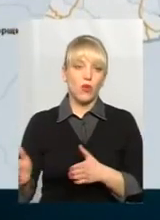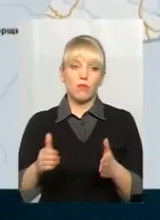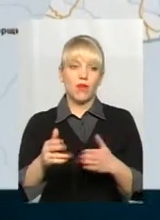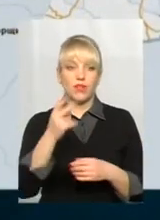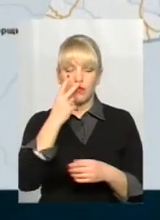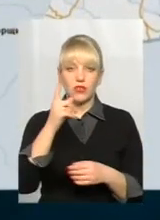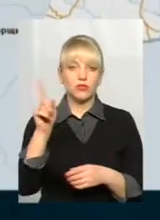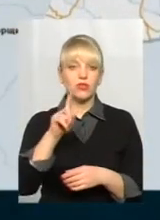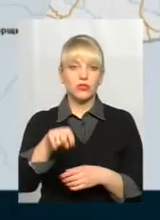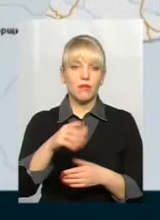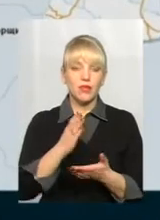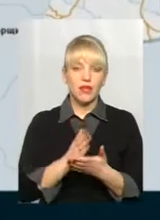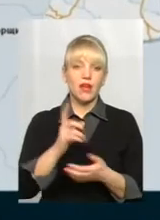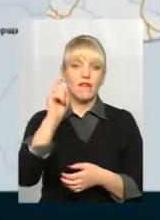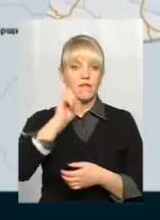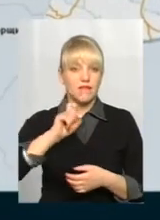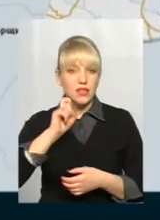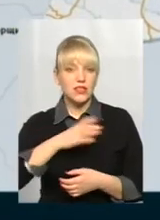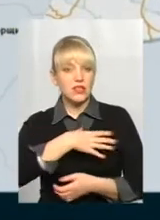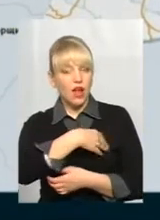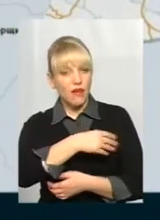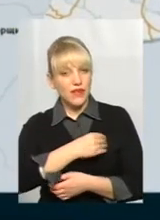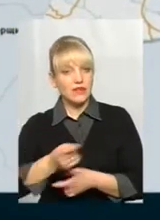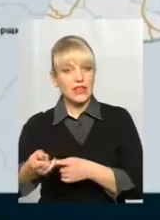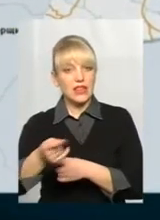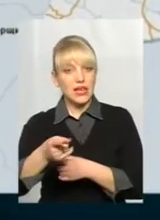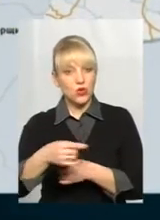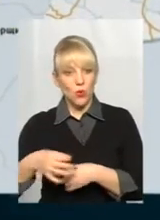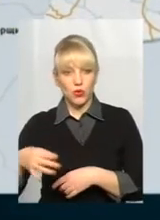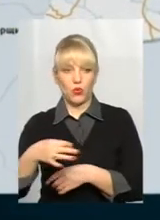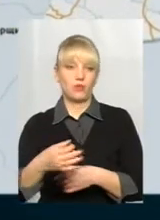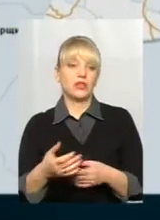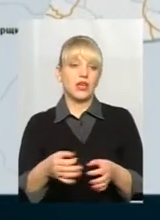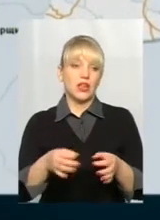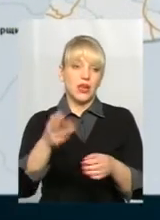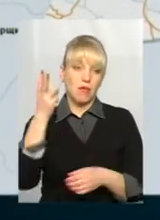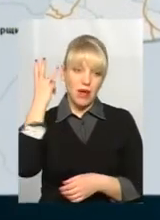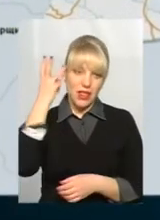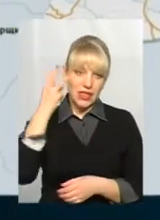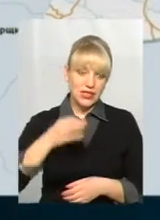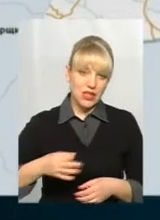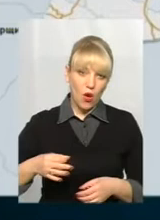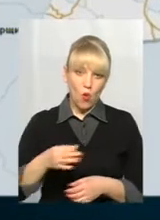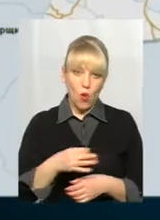там і Вінницька, і Львівська область, і Тернопільська, і, ну, звичайно, Хмельницька. І